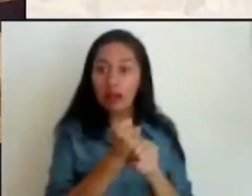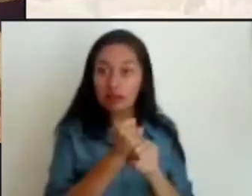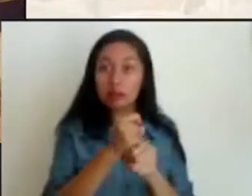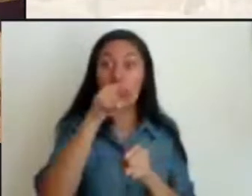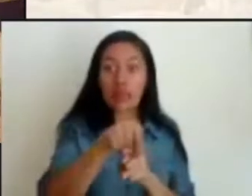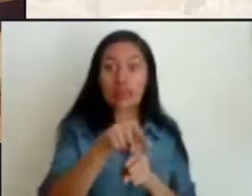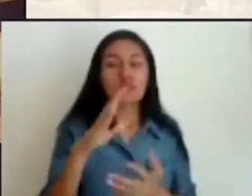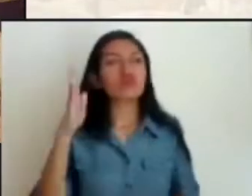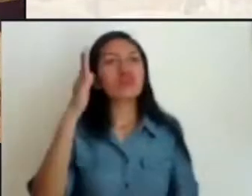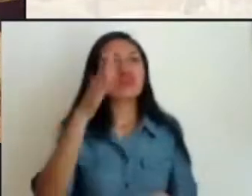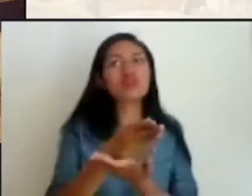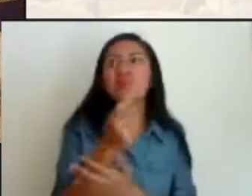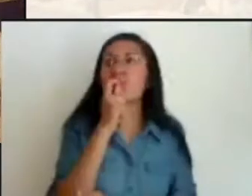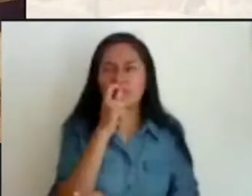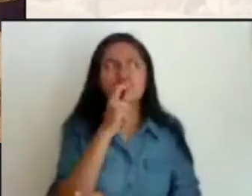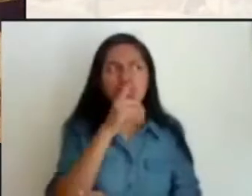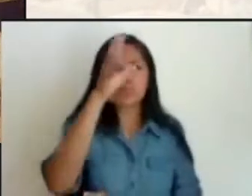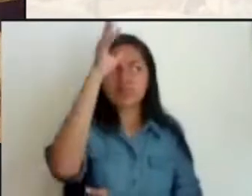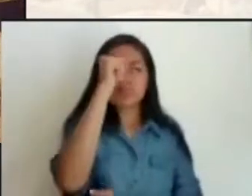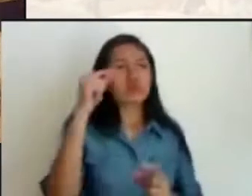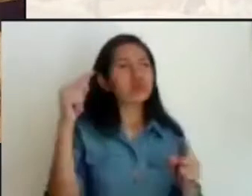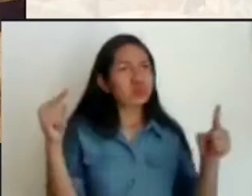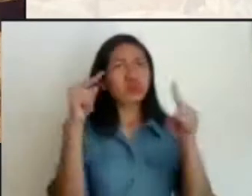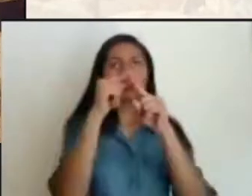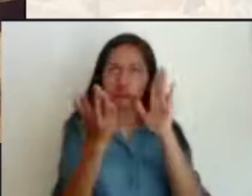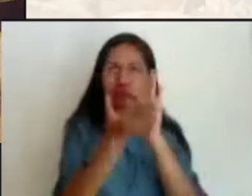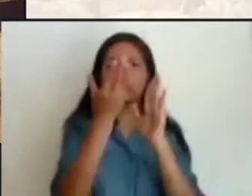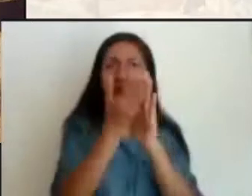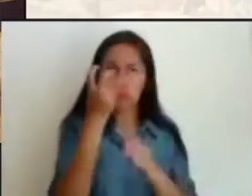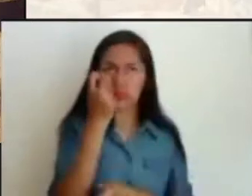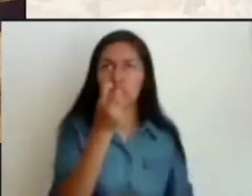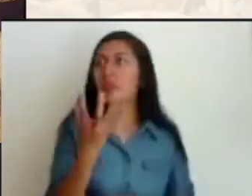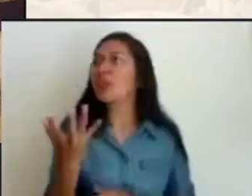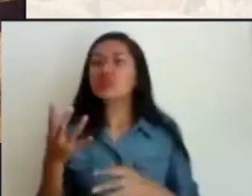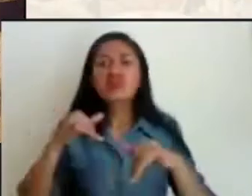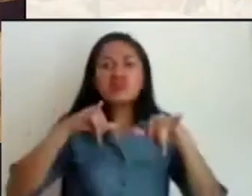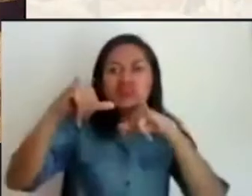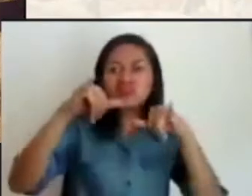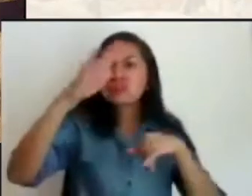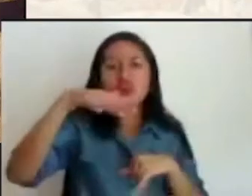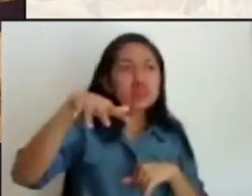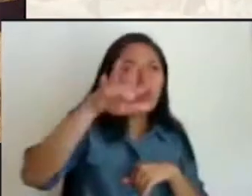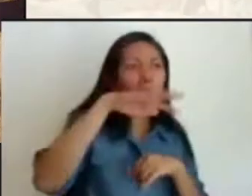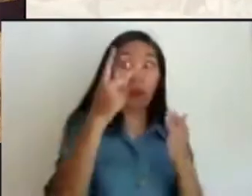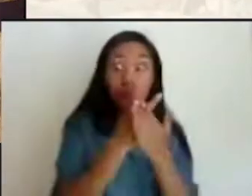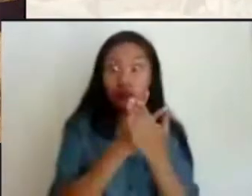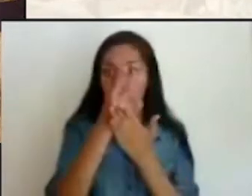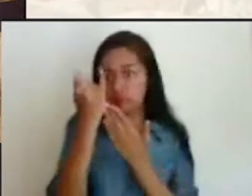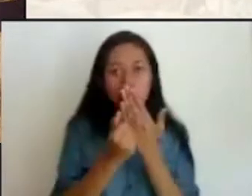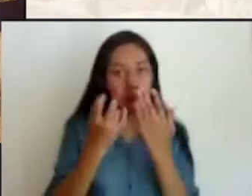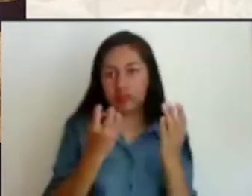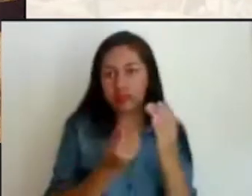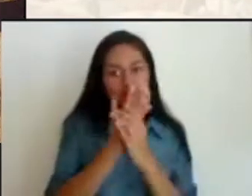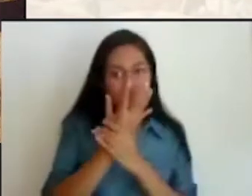Redentor, se piden muchos proyectos, se agradece a Dios el haber liberado la ciudad de la peste